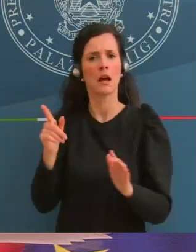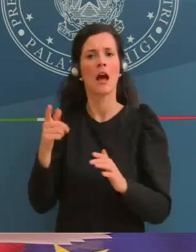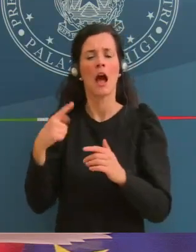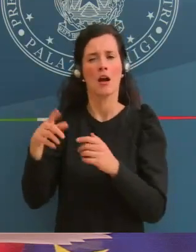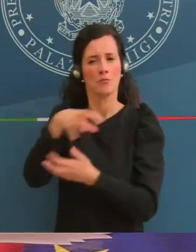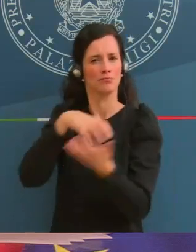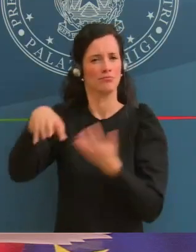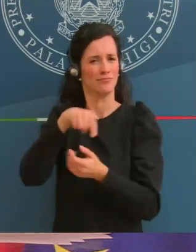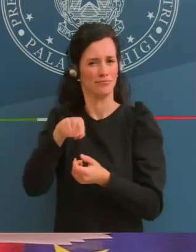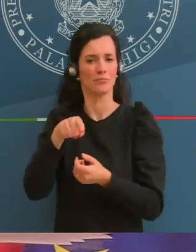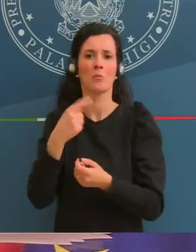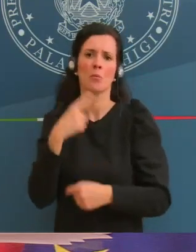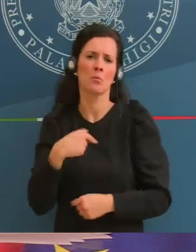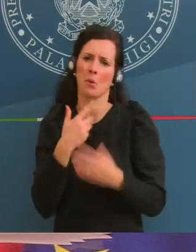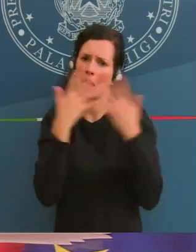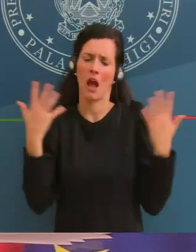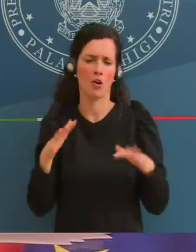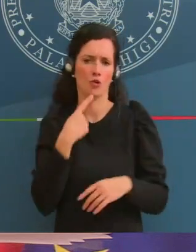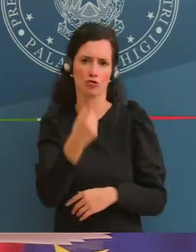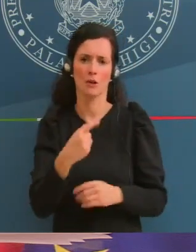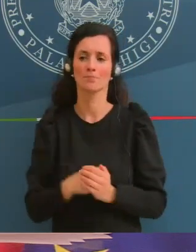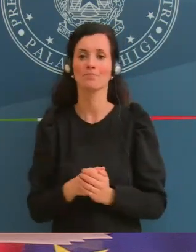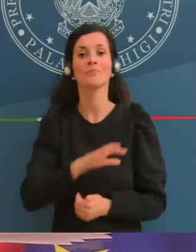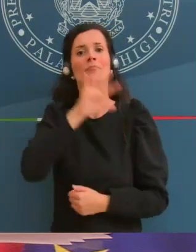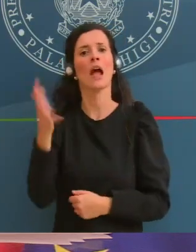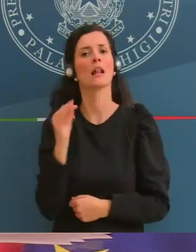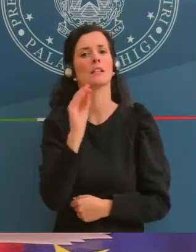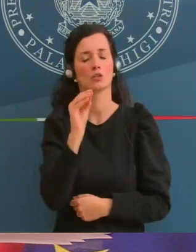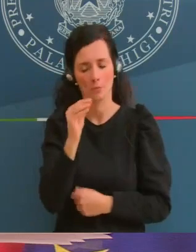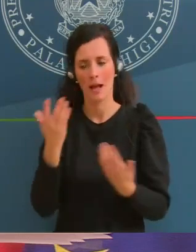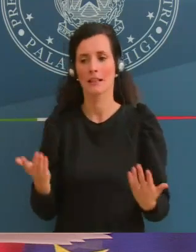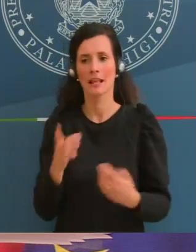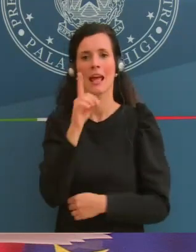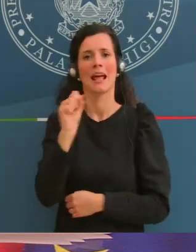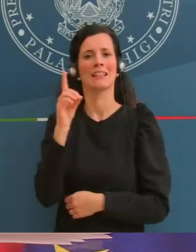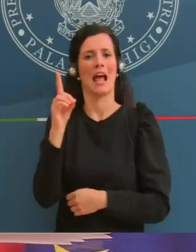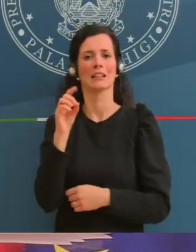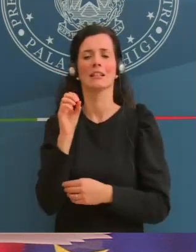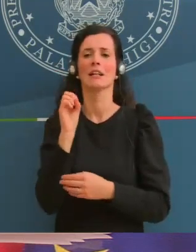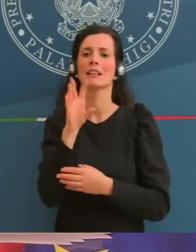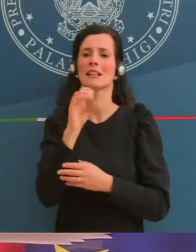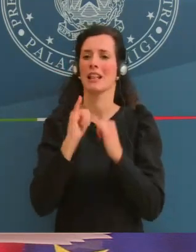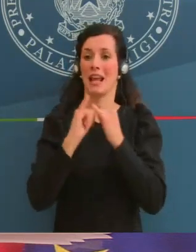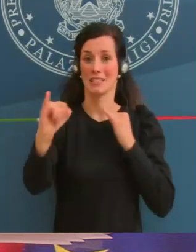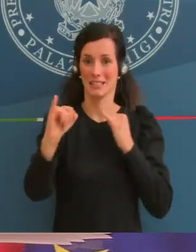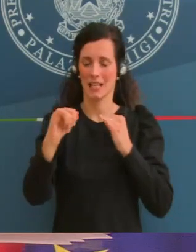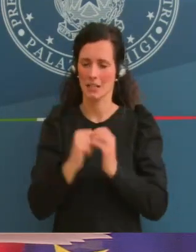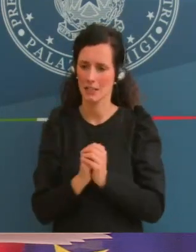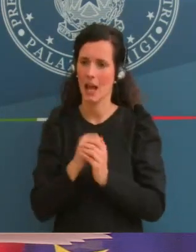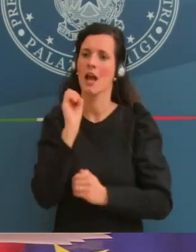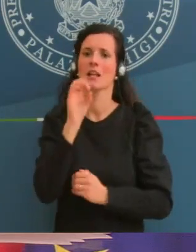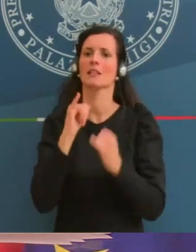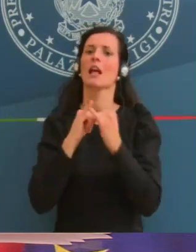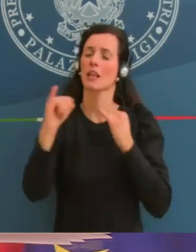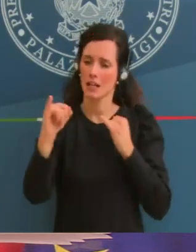della didattica a distanza beh è chiaro che dobbiamo continuare a lavorare per assicurare delle condizioni di massima sicurezza ai nostri